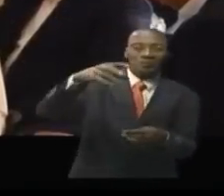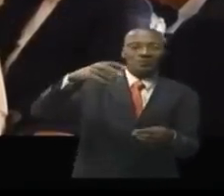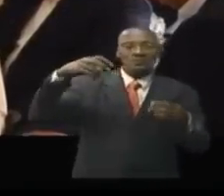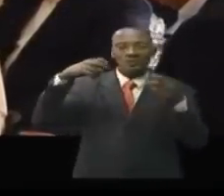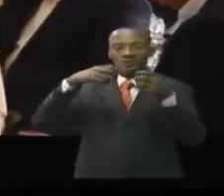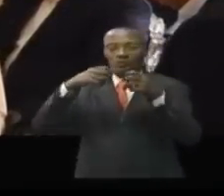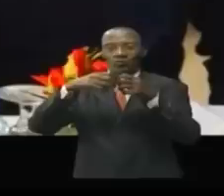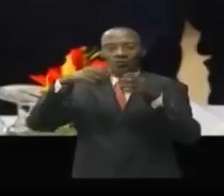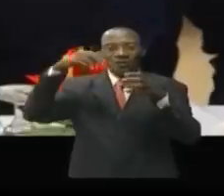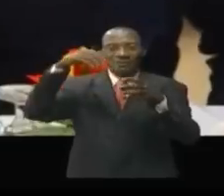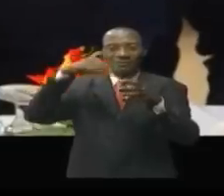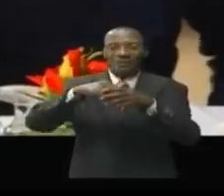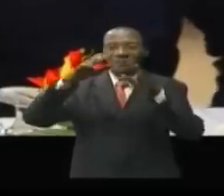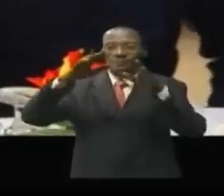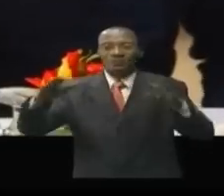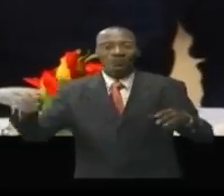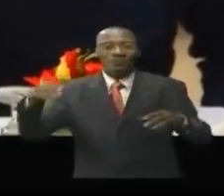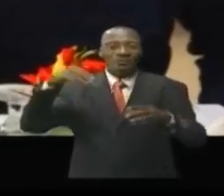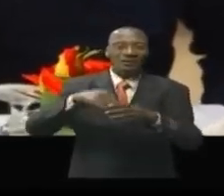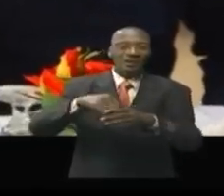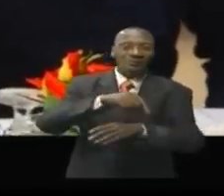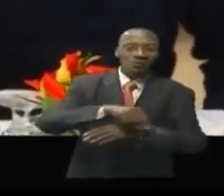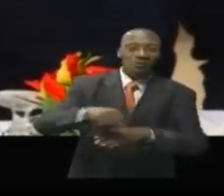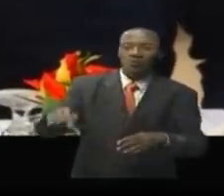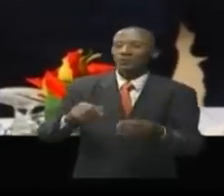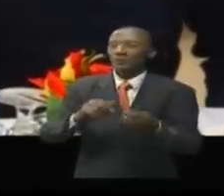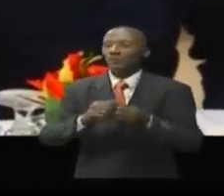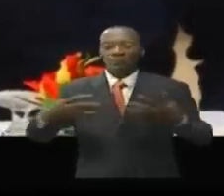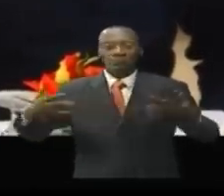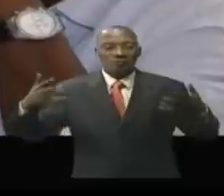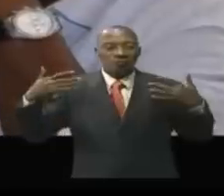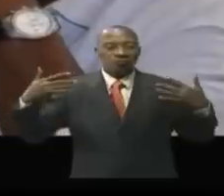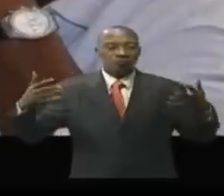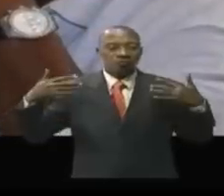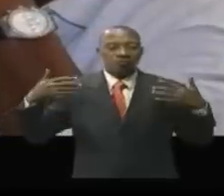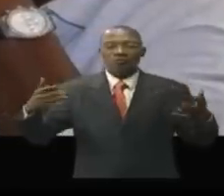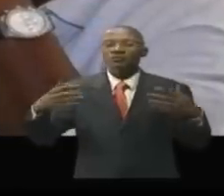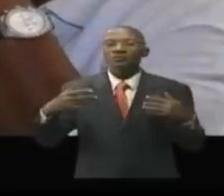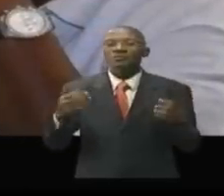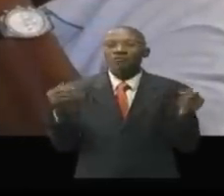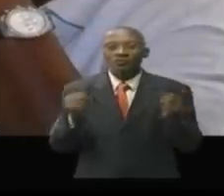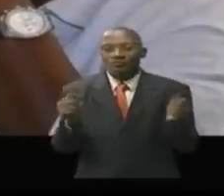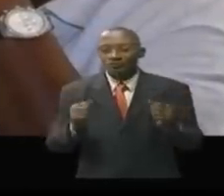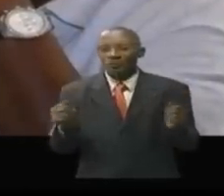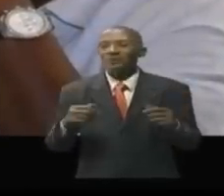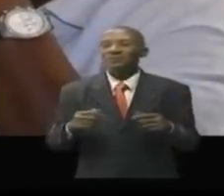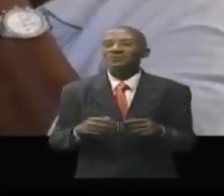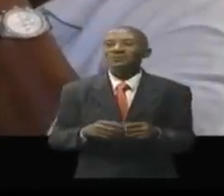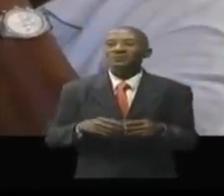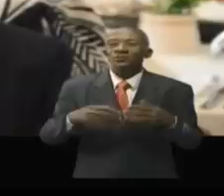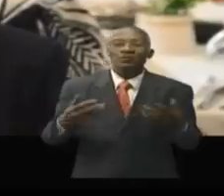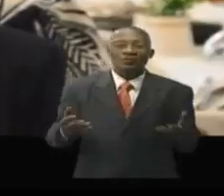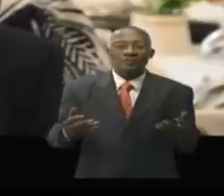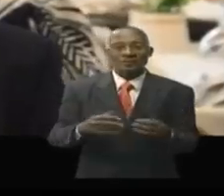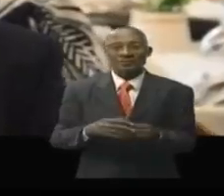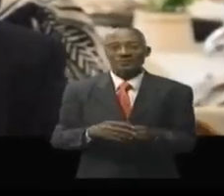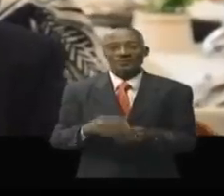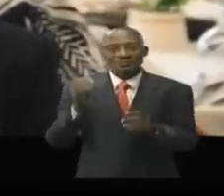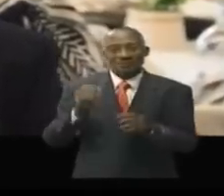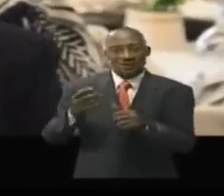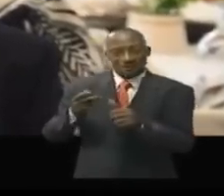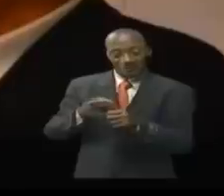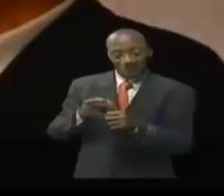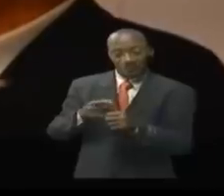la COP27 qui tient à la lutte contre les changements climatiques. Cette formation a été assurée par plusieurs formateurs venus